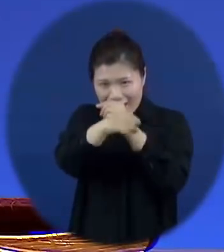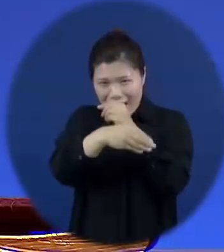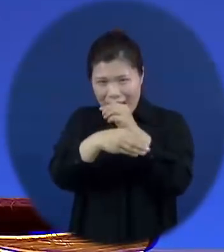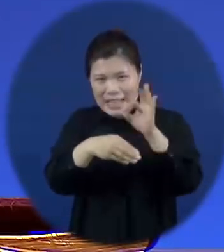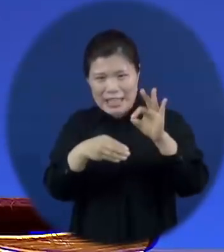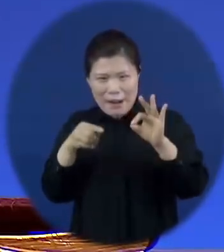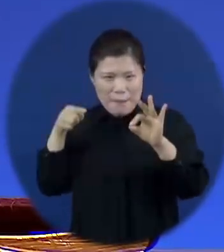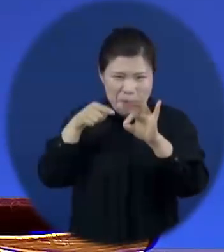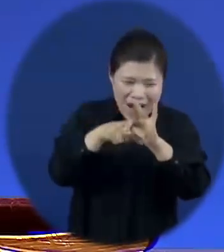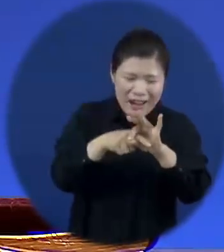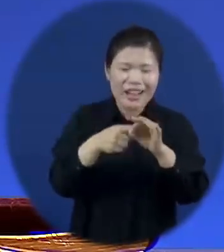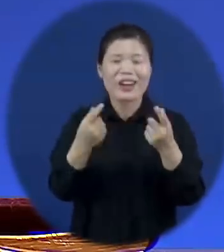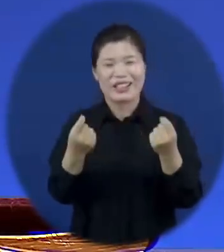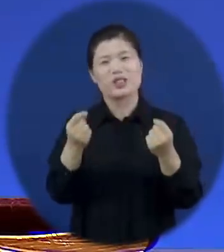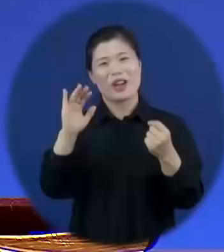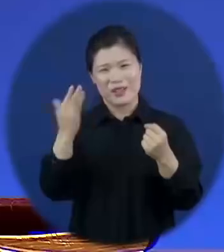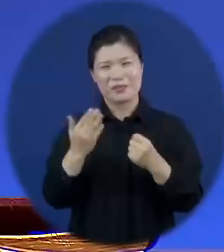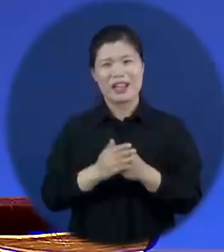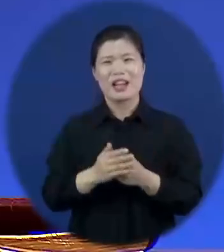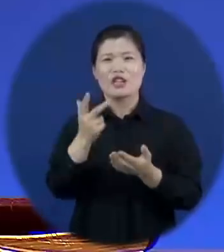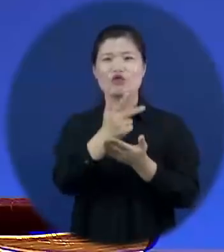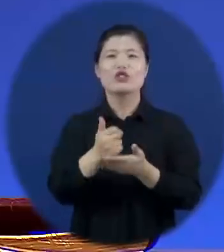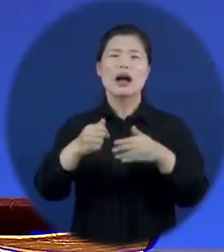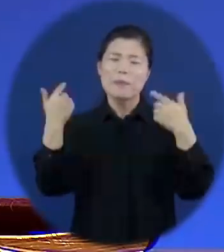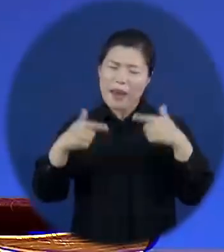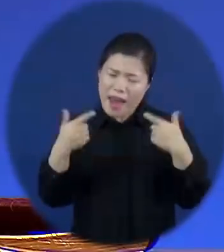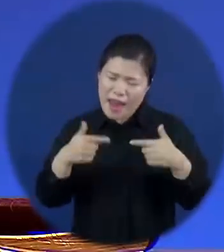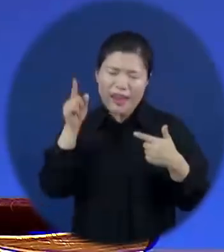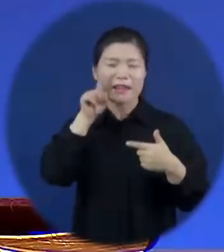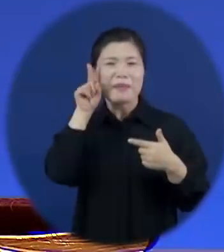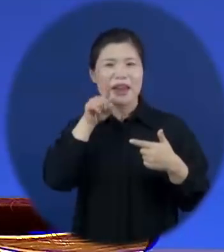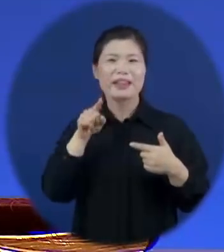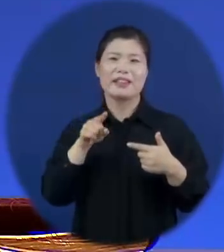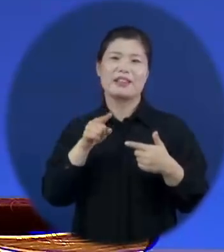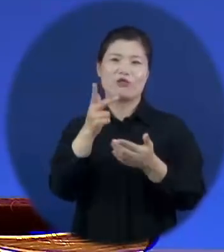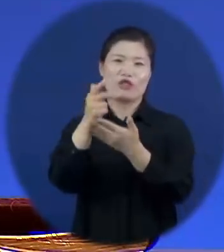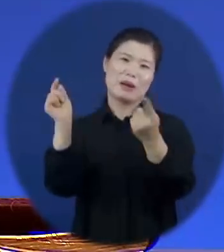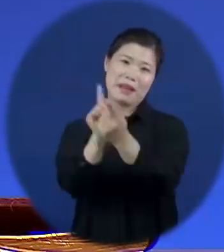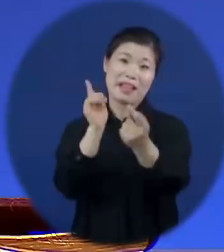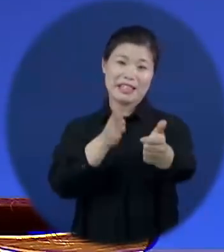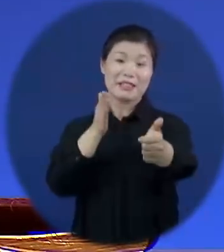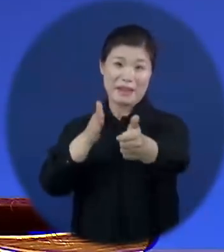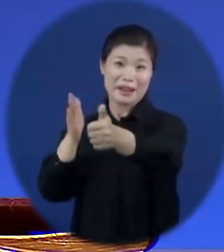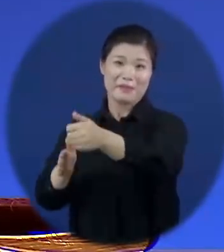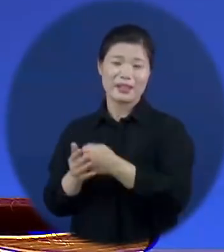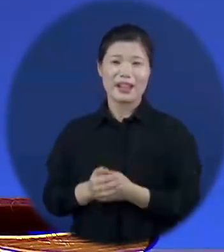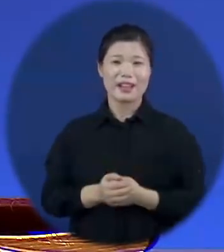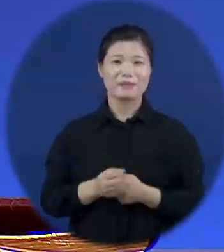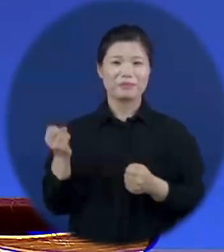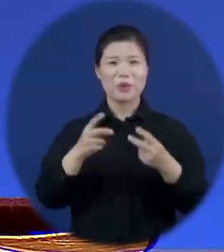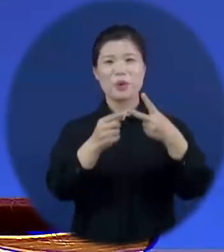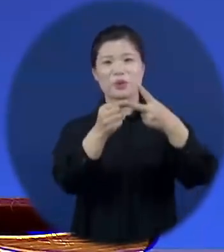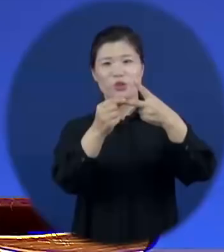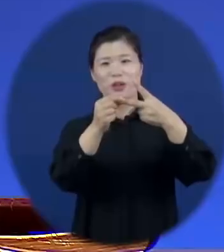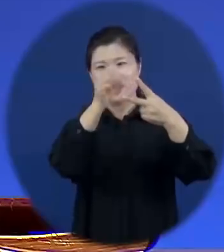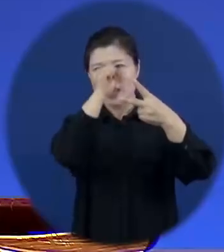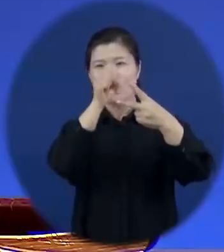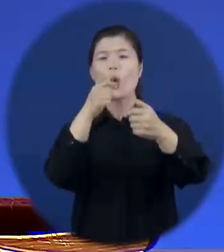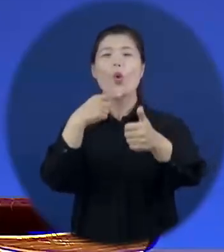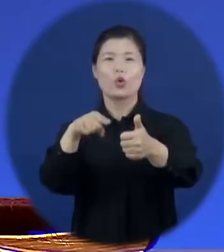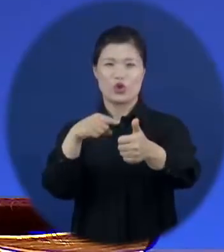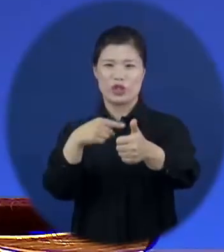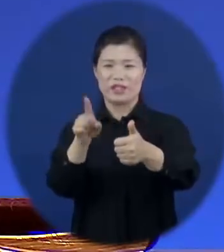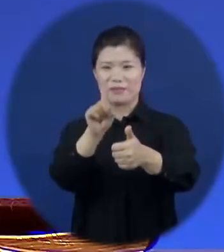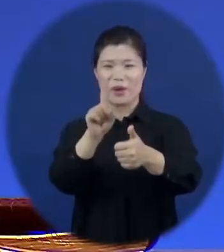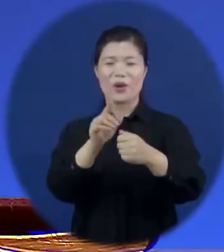주님을 날마다 매 순간 만나는 여러분과 제가 되기를 주의 이름으로 축원합니다. 둘째, 교훈이